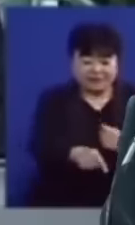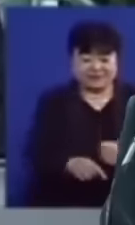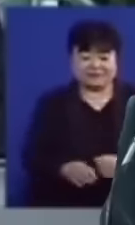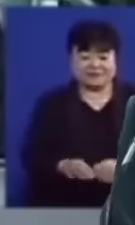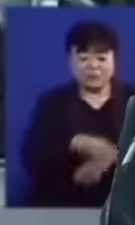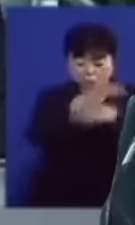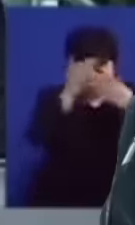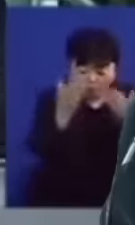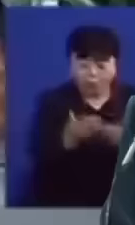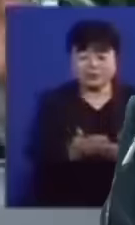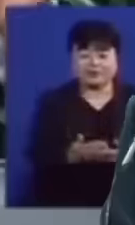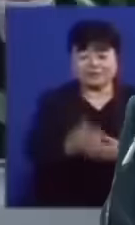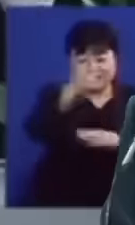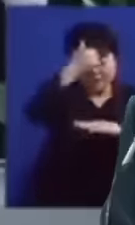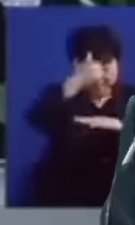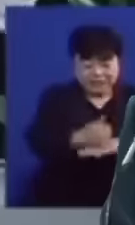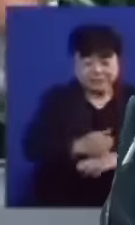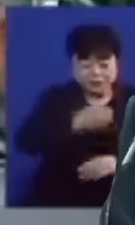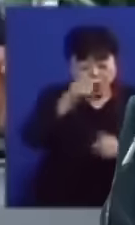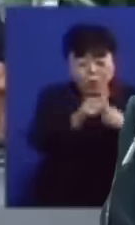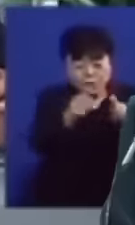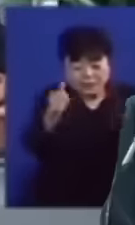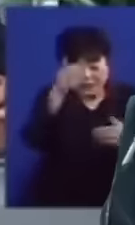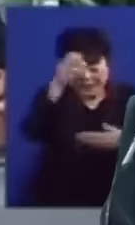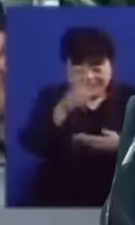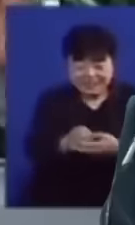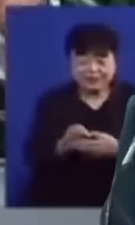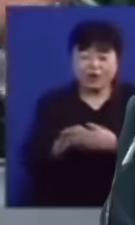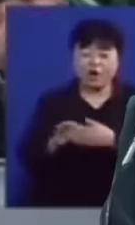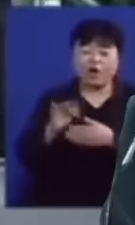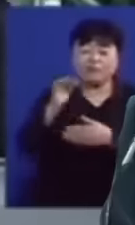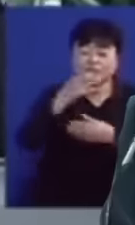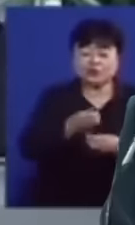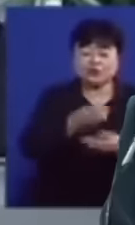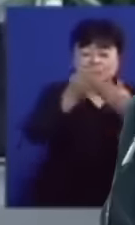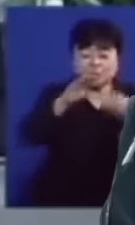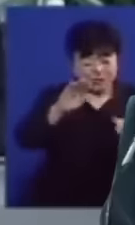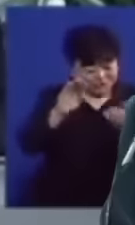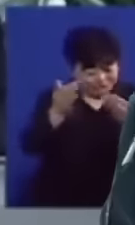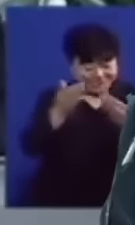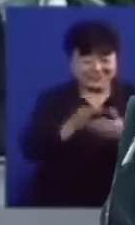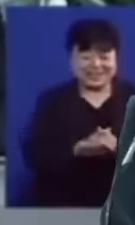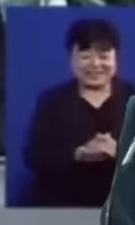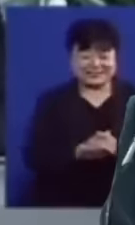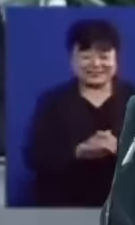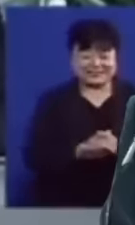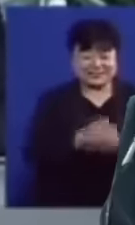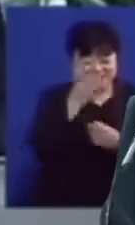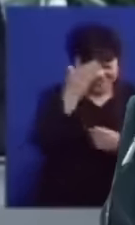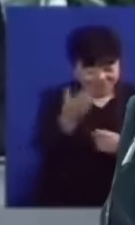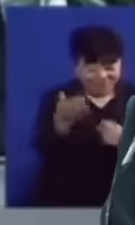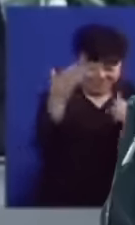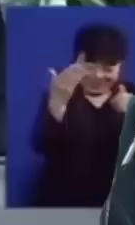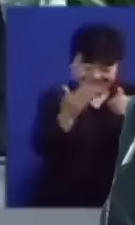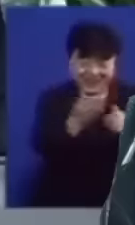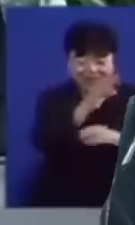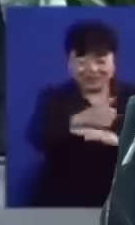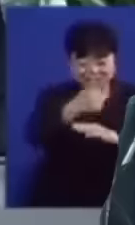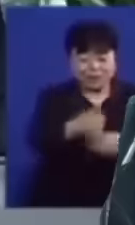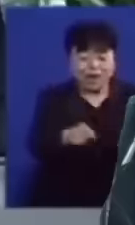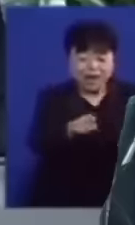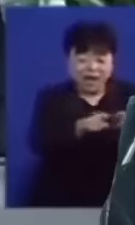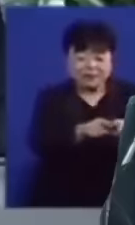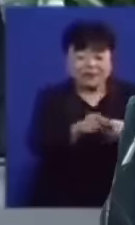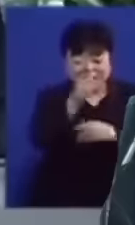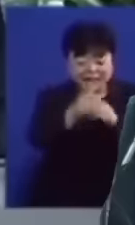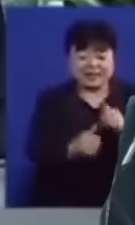다 결국에는 요셉에게 잔이 넘치게 되고 축복이 되고 말았다. 여러분에게 그리스도가 같이